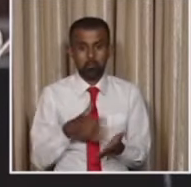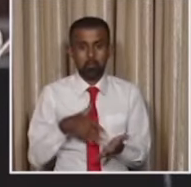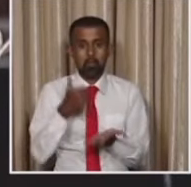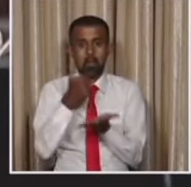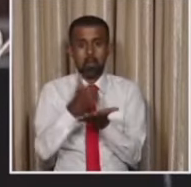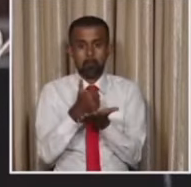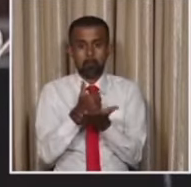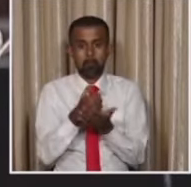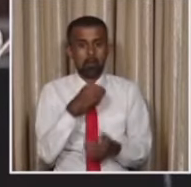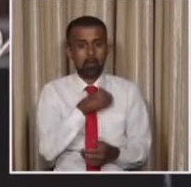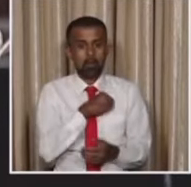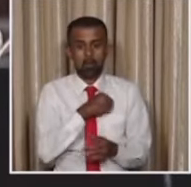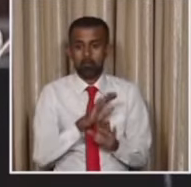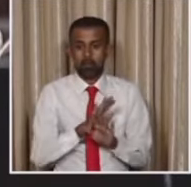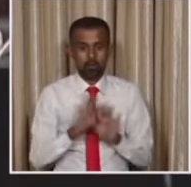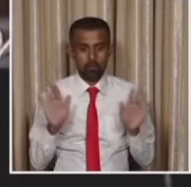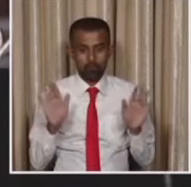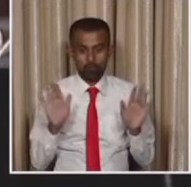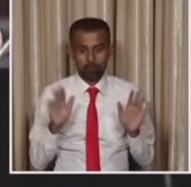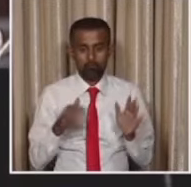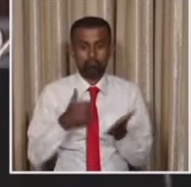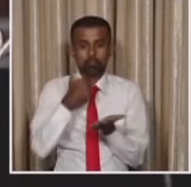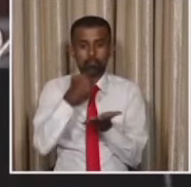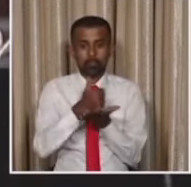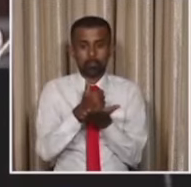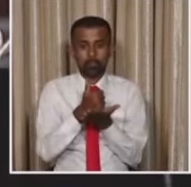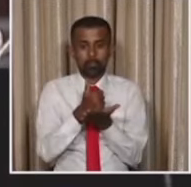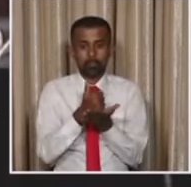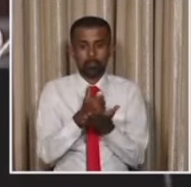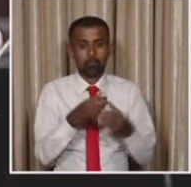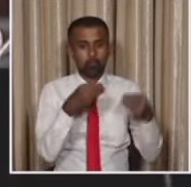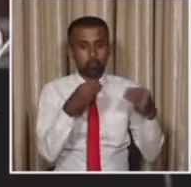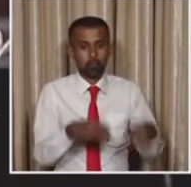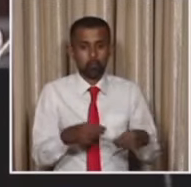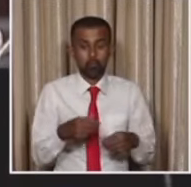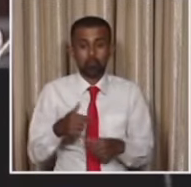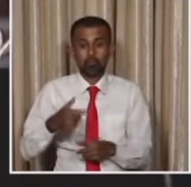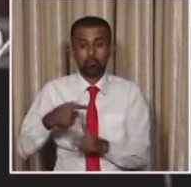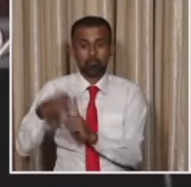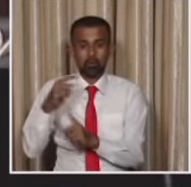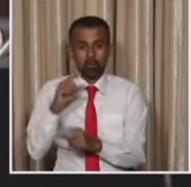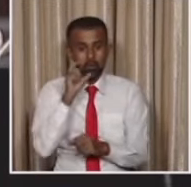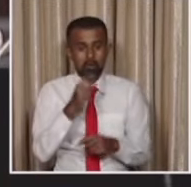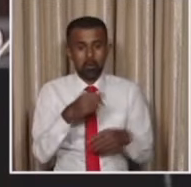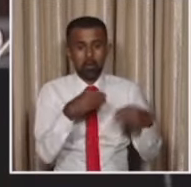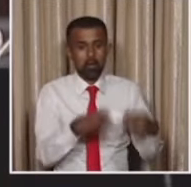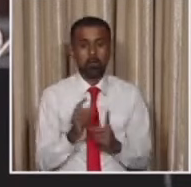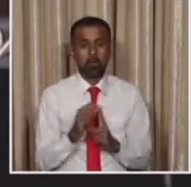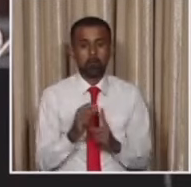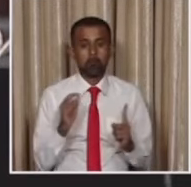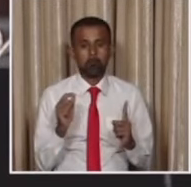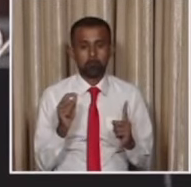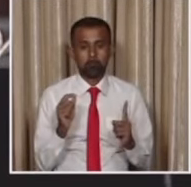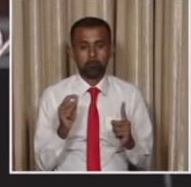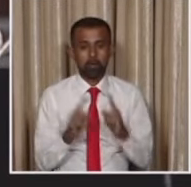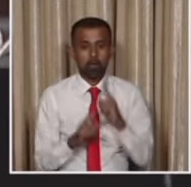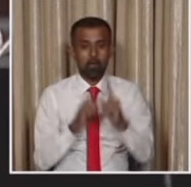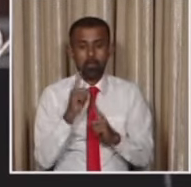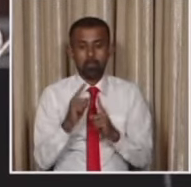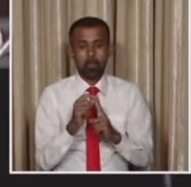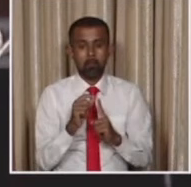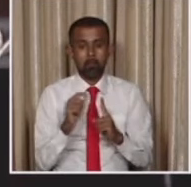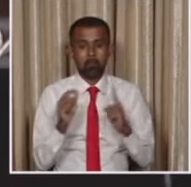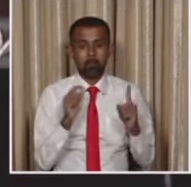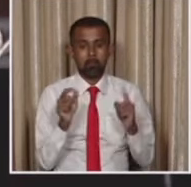බැංකුව තියෙන්නේ ලාභ ලබන්න නොවේ, මහා බැංකුවේ සාර්ථක අසාර්ථකතාවය මනින්නේ ලාභපාඩු අනුව නෙවෙයි ගැන කතාකරු